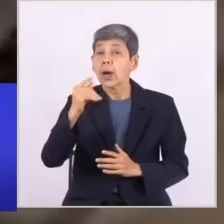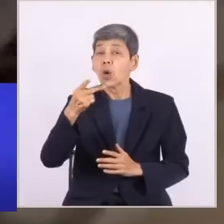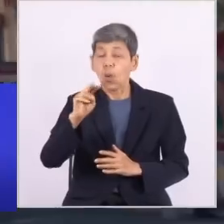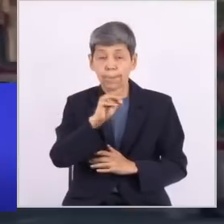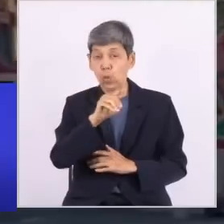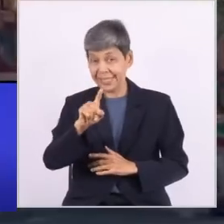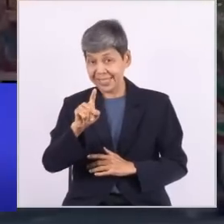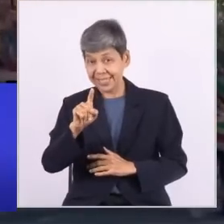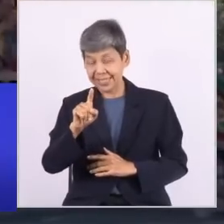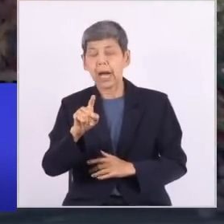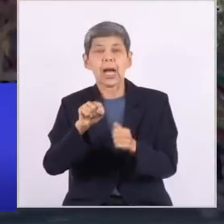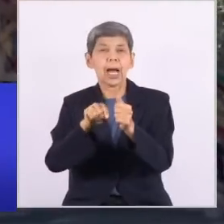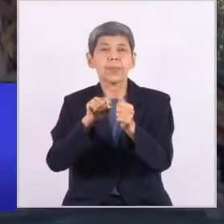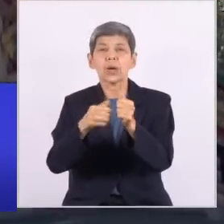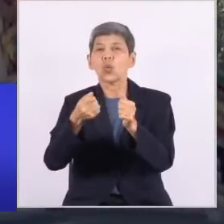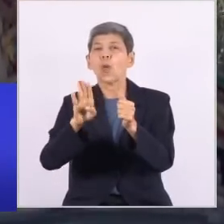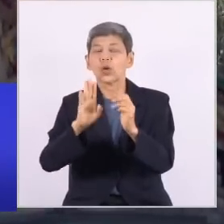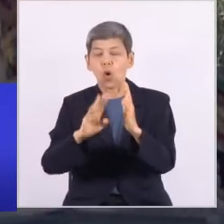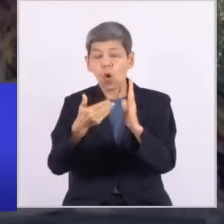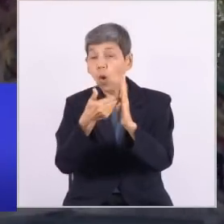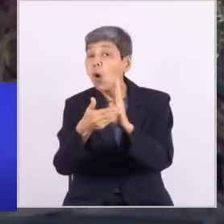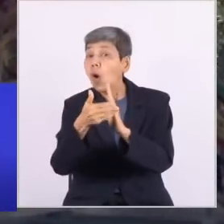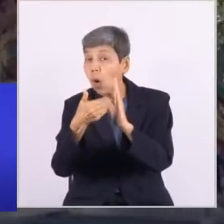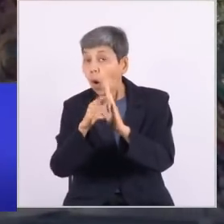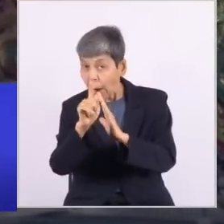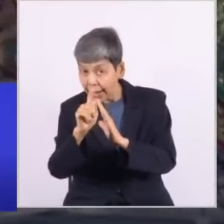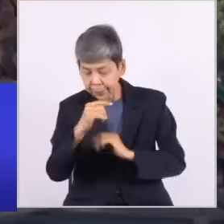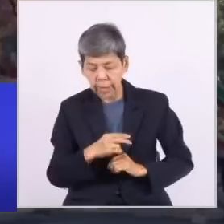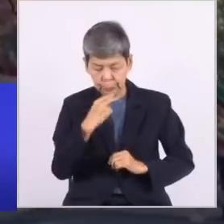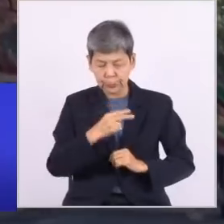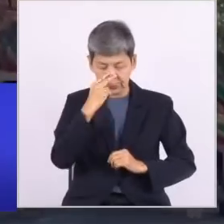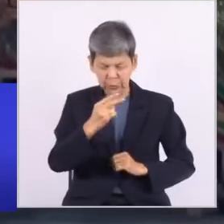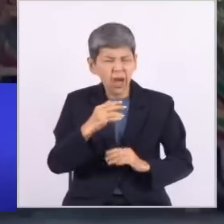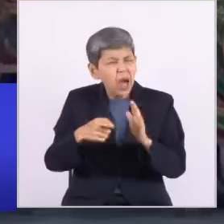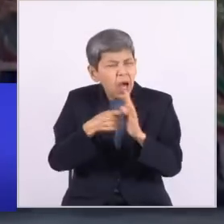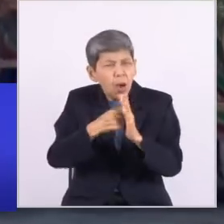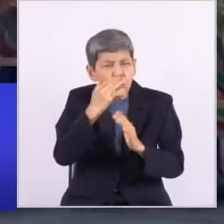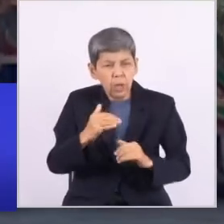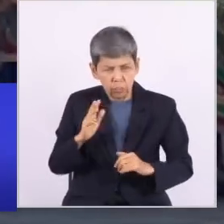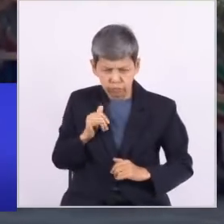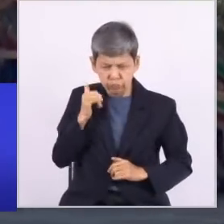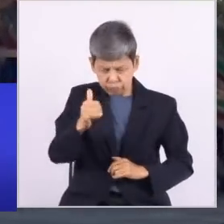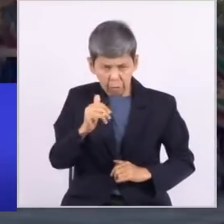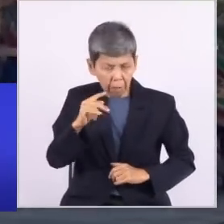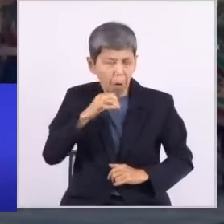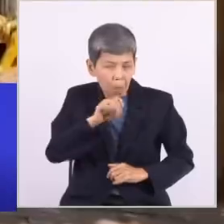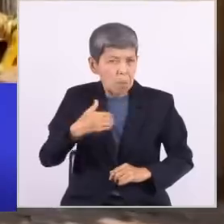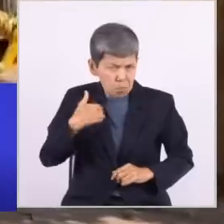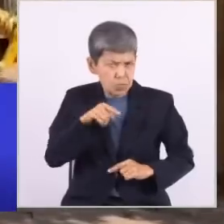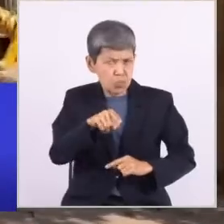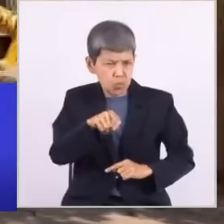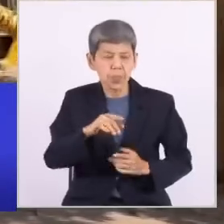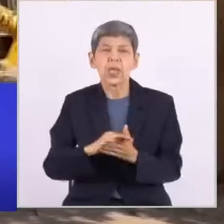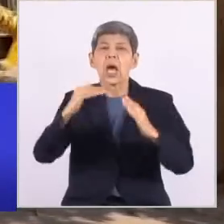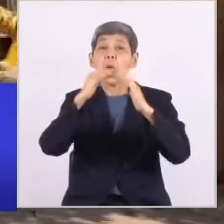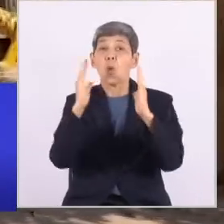ตำบลโคกสูงอำเภออุบลรัตน์จังหวัดขอนแก่นอย่างที่ว่าเนี่ยซึ่งสาเหตุที่นักข่าวไปที่นี่เพราะตามข่าวระบุว่าเป็น